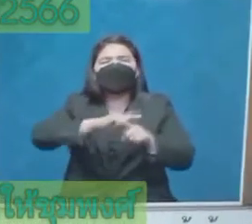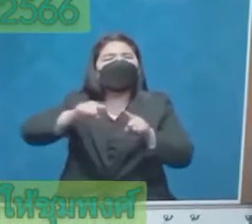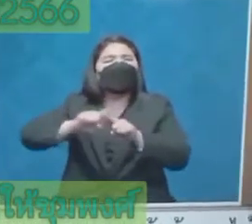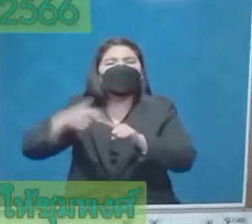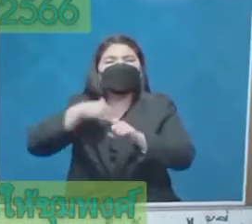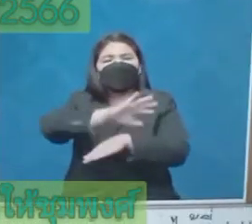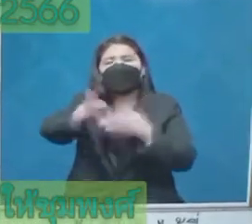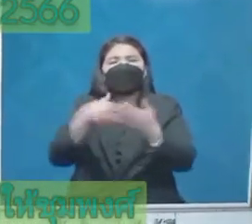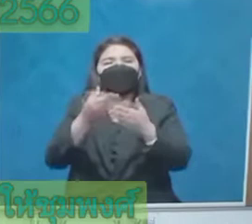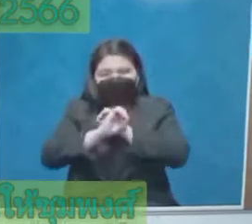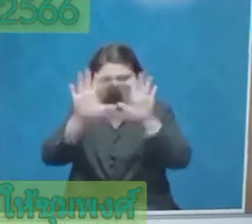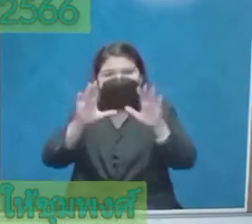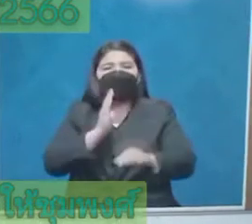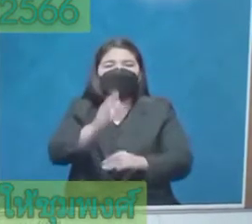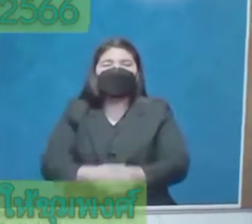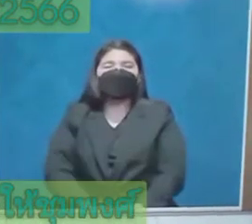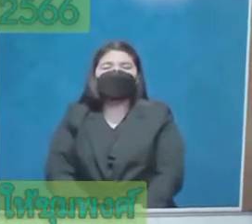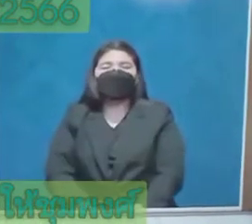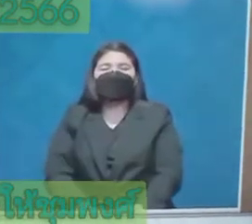ผมต้องทำให้เกิดความโปร่งใ